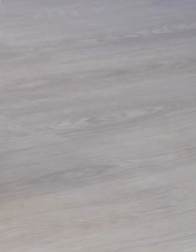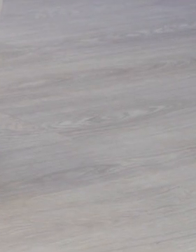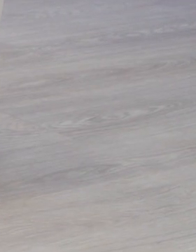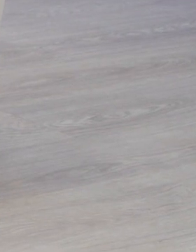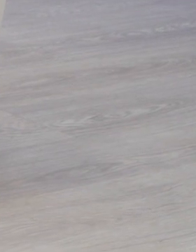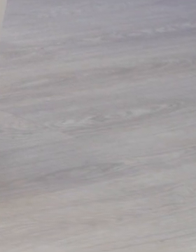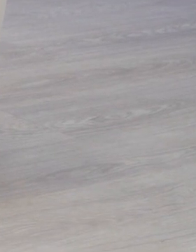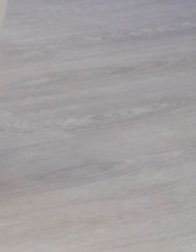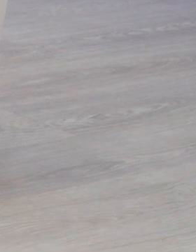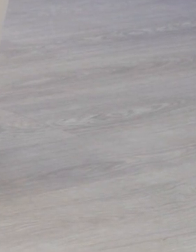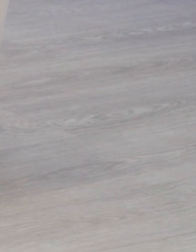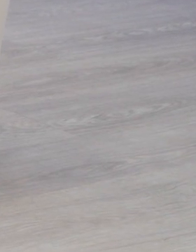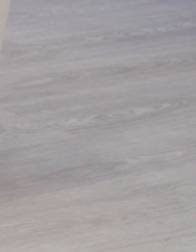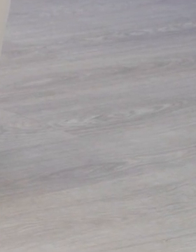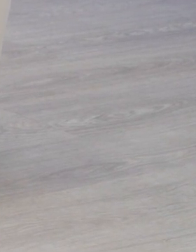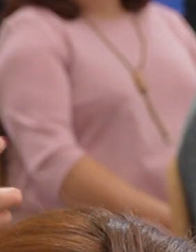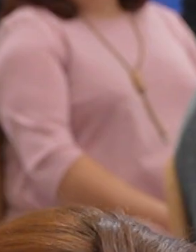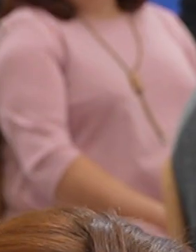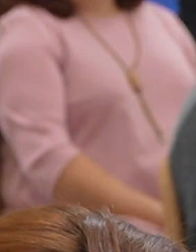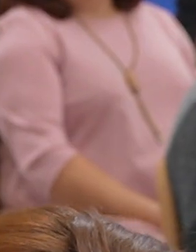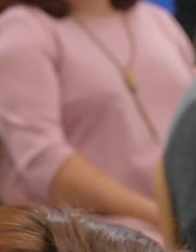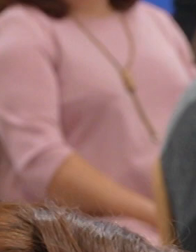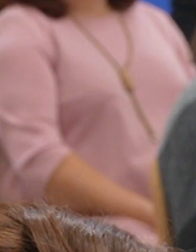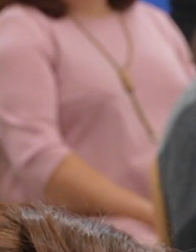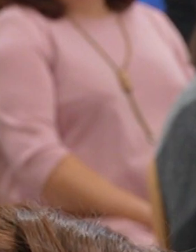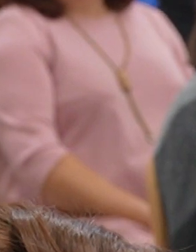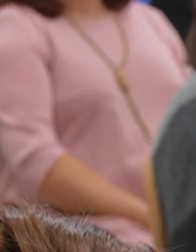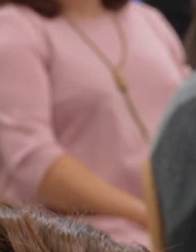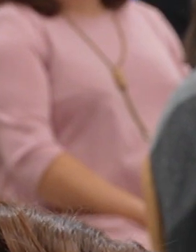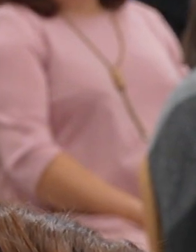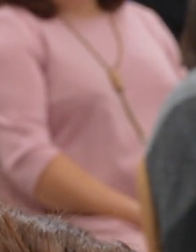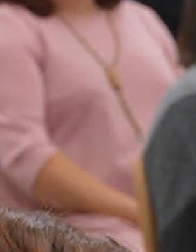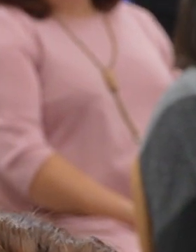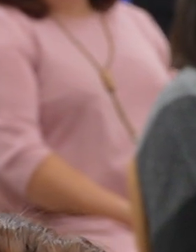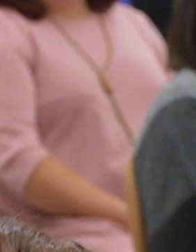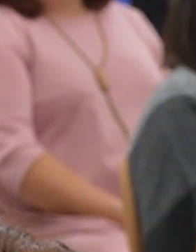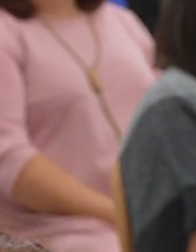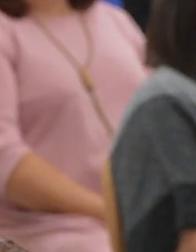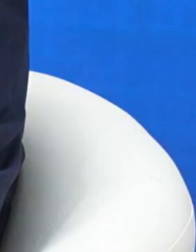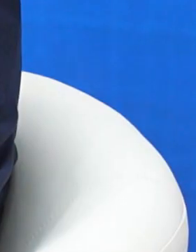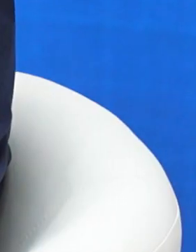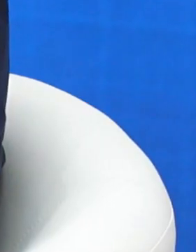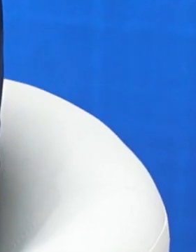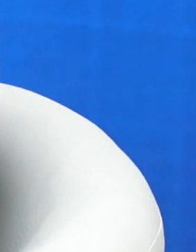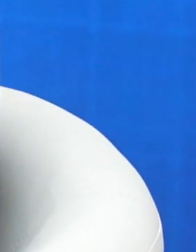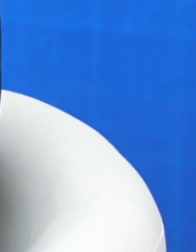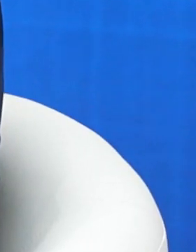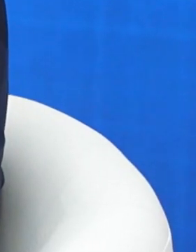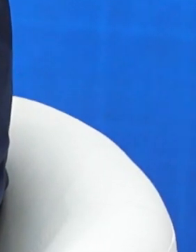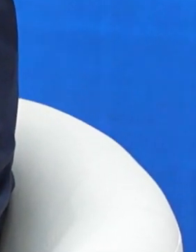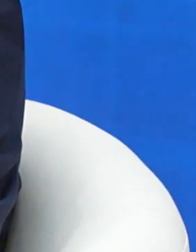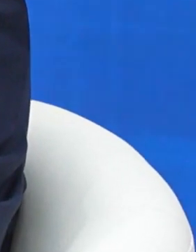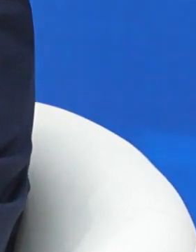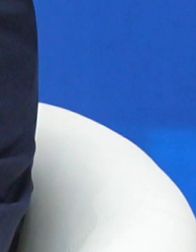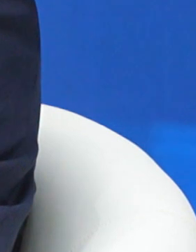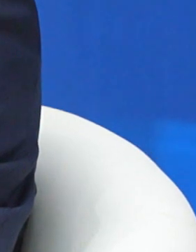Ну и, конечно, какая пресс-конференция без вопросов, которые, несмотря на открытость губернатора, не задашь в ежедневном рабочем формате. На этой